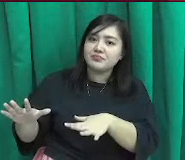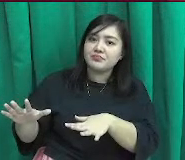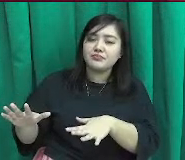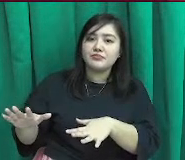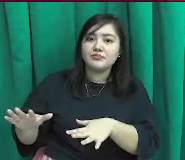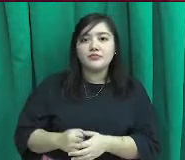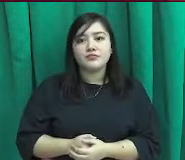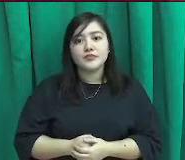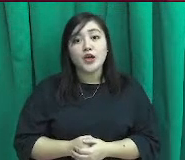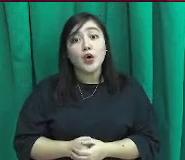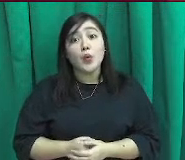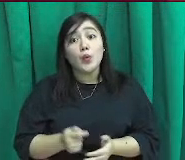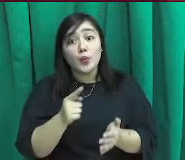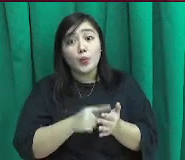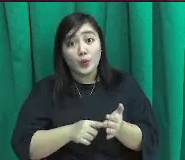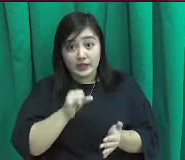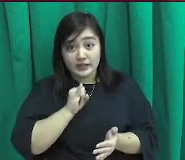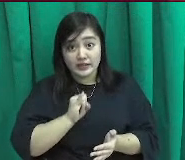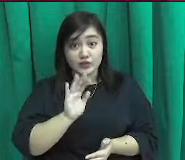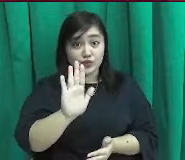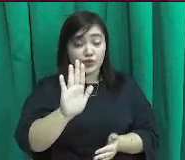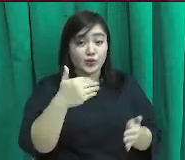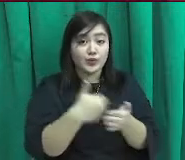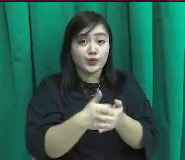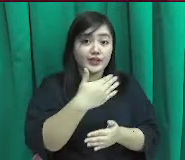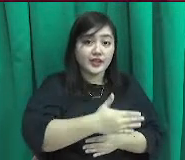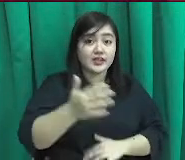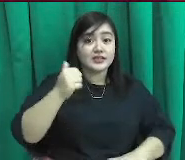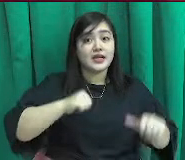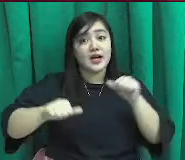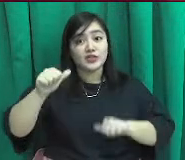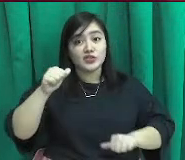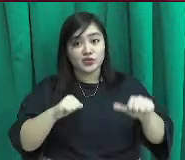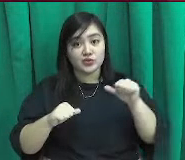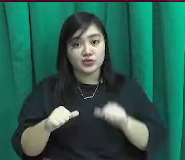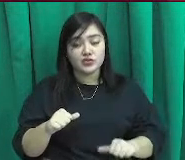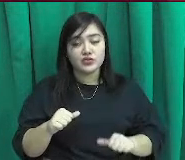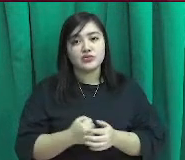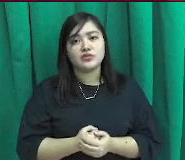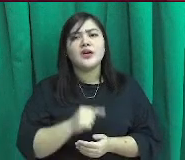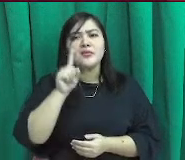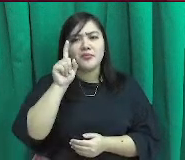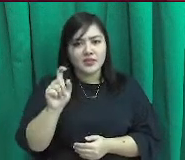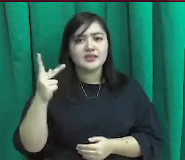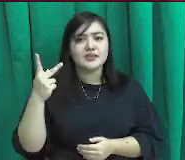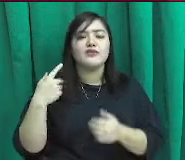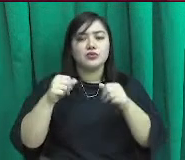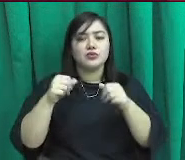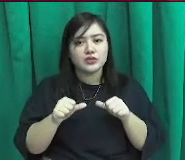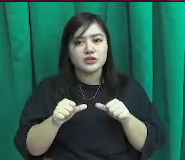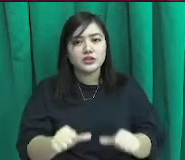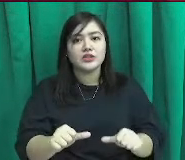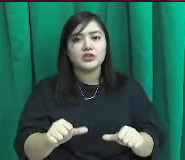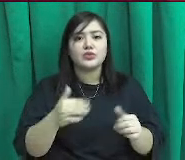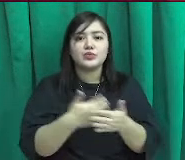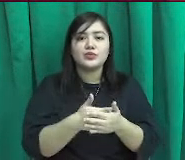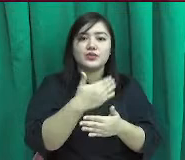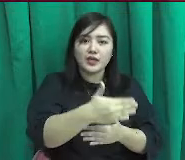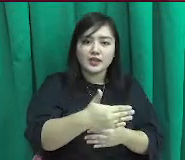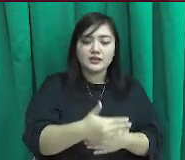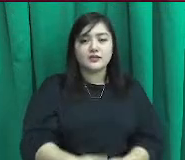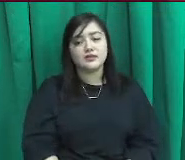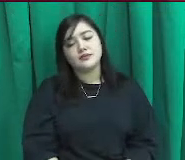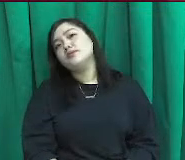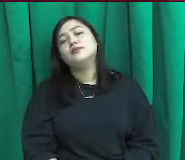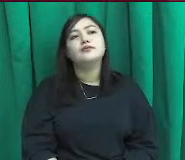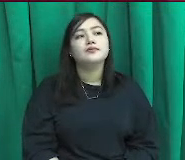mo? Anong sunod mong ginagawa? Dapat may mga kasunod yan. Amen. You see? Pero hindi yung kasunod naman na pa sinasabi ko kanina na,